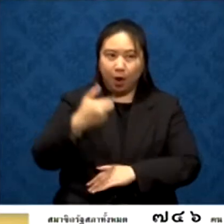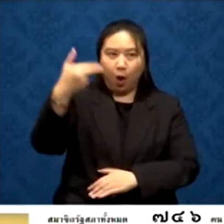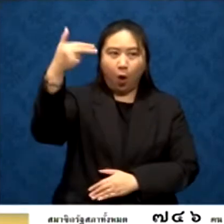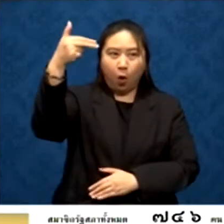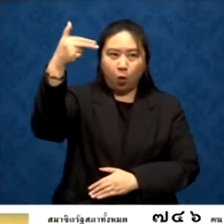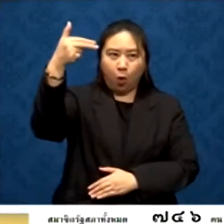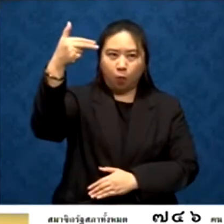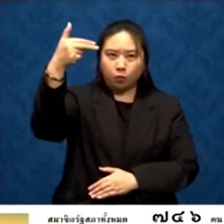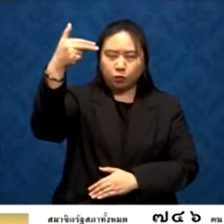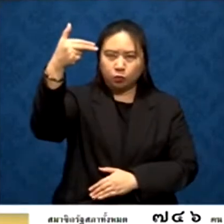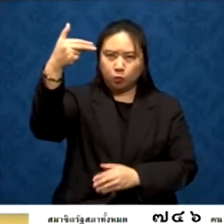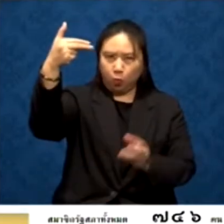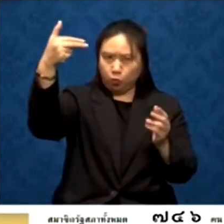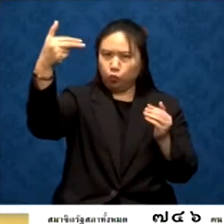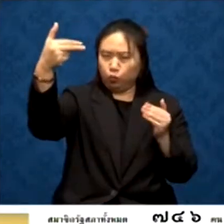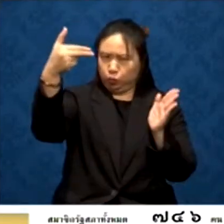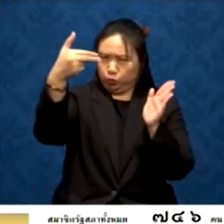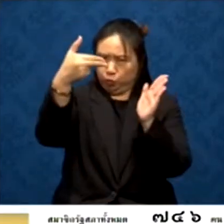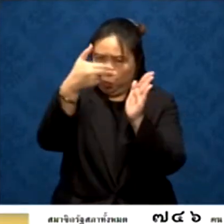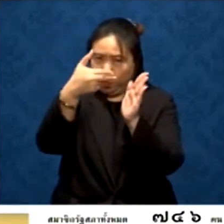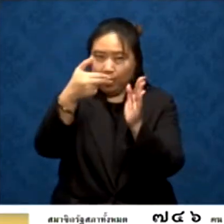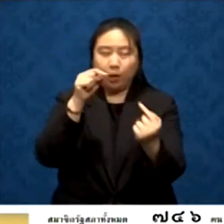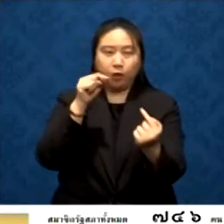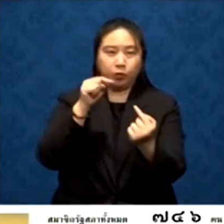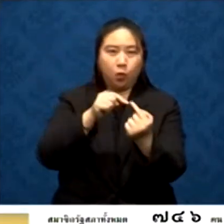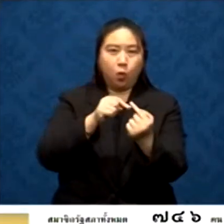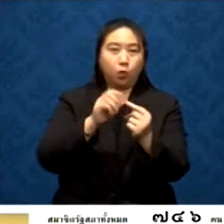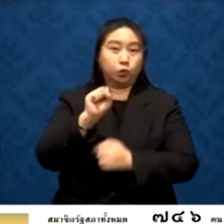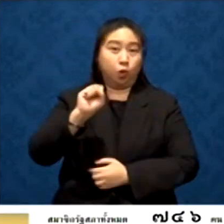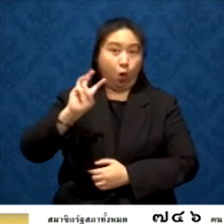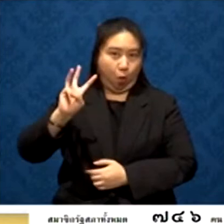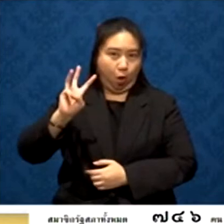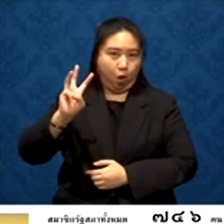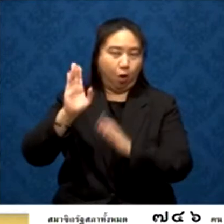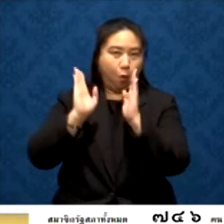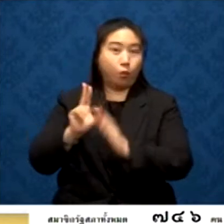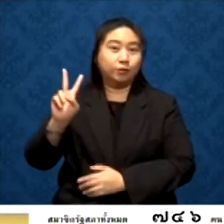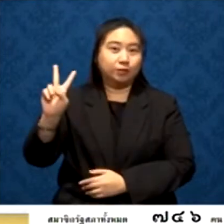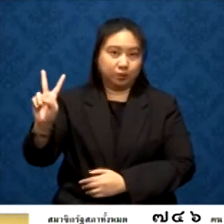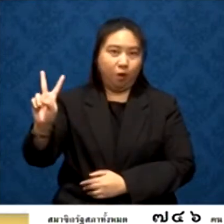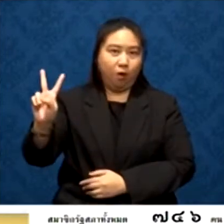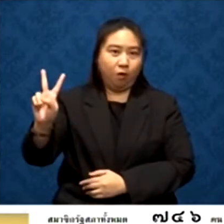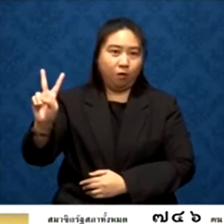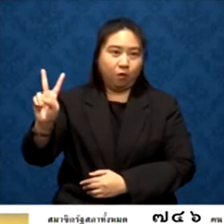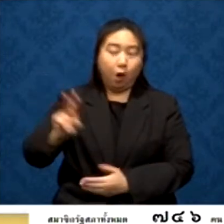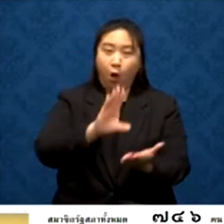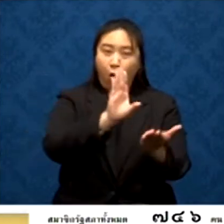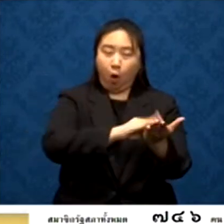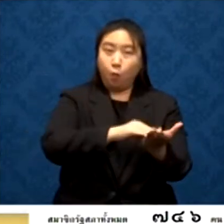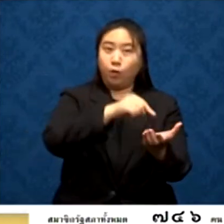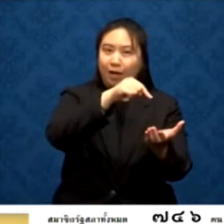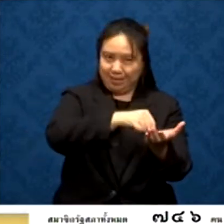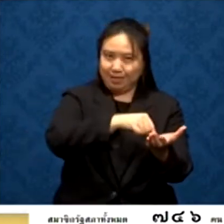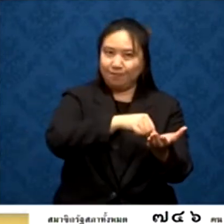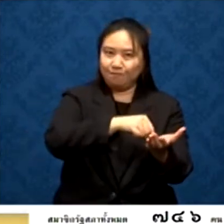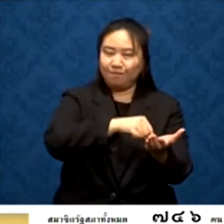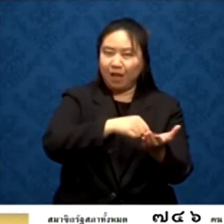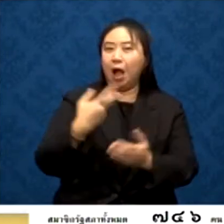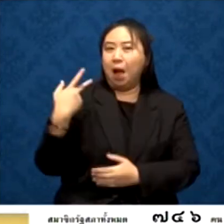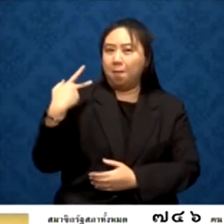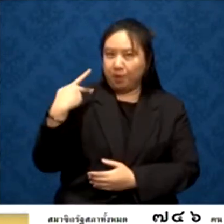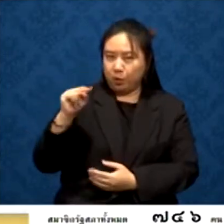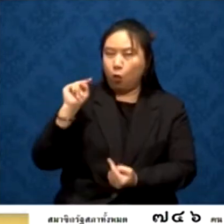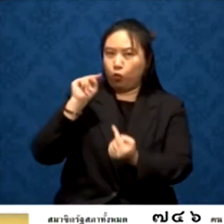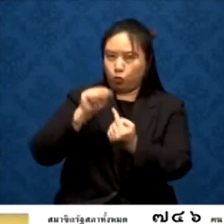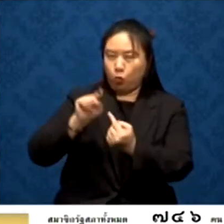ระดับสว.2คนข้อมูลนี้จะเป็นข้อมูลที่เป็นประโยชน์ต่อท่านนายกรั